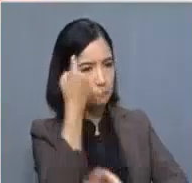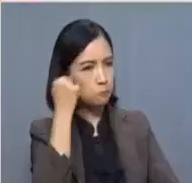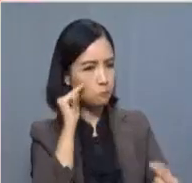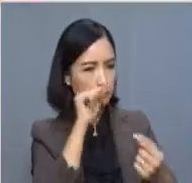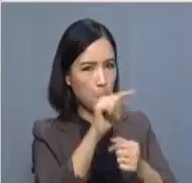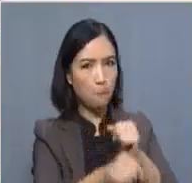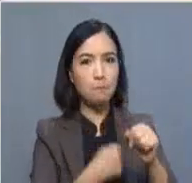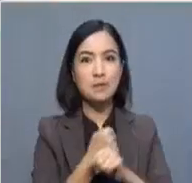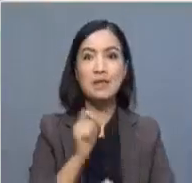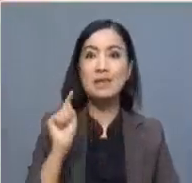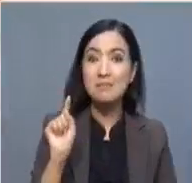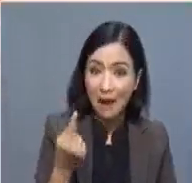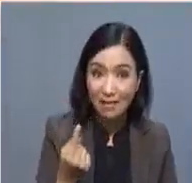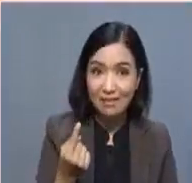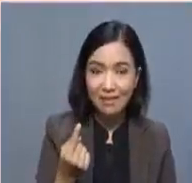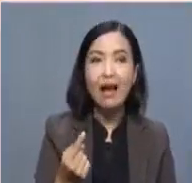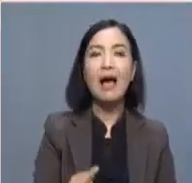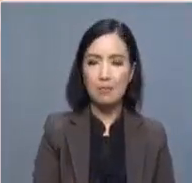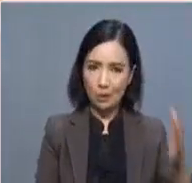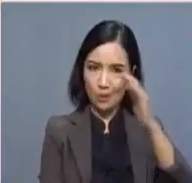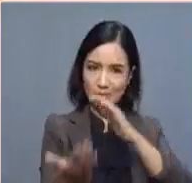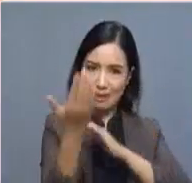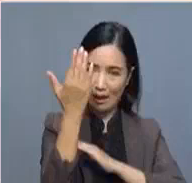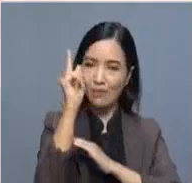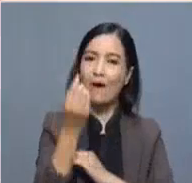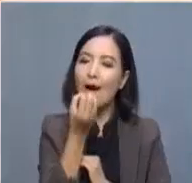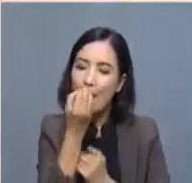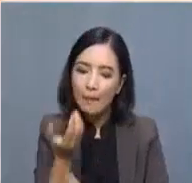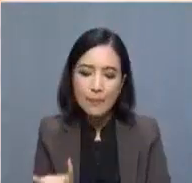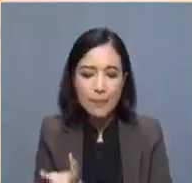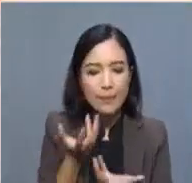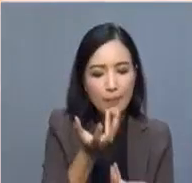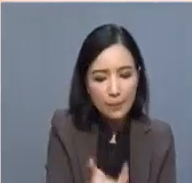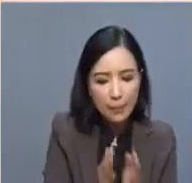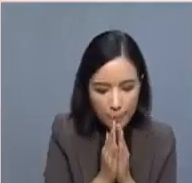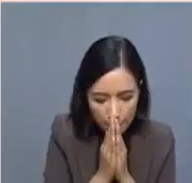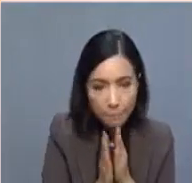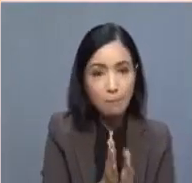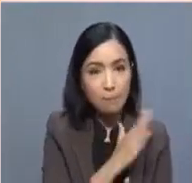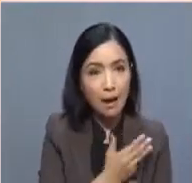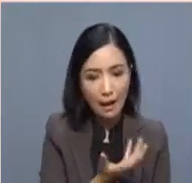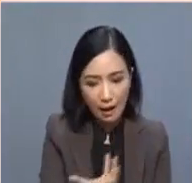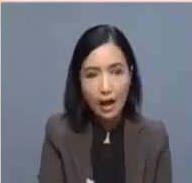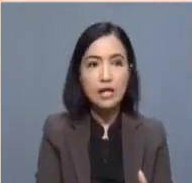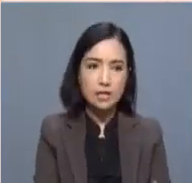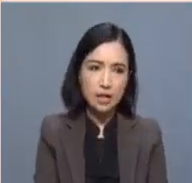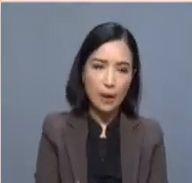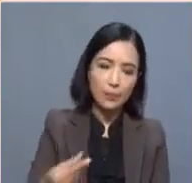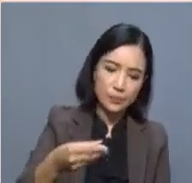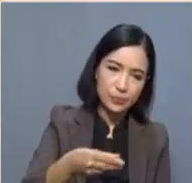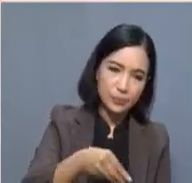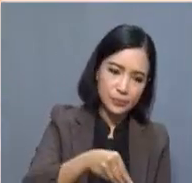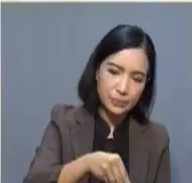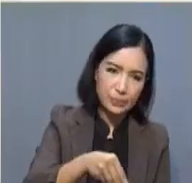ชาวเชียงใหม่นำสำรับอาหารไปทำบุญถวายพระที่วัดพร้อมทั้งกรวดน้ำอุทิศส่วนกุศลแก่บรรพบุรุษที่ล่วงลับและทำบุญสืบชะตาต่ออ